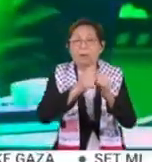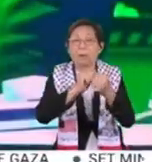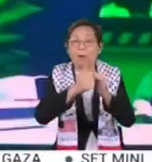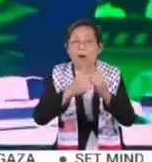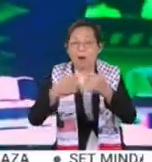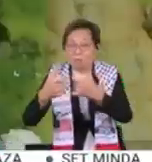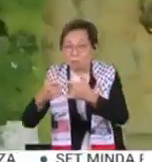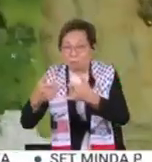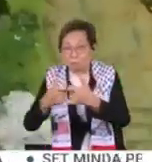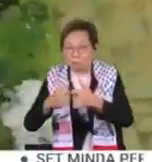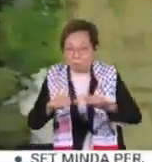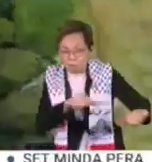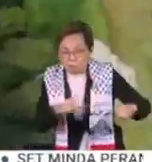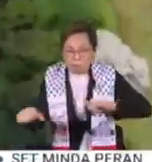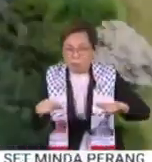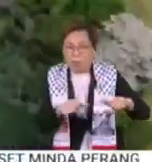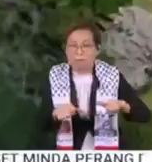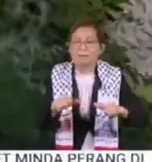dan mampan di Malaysia.